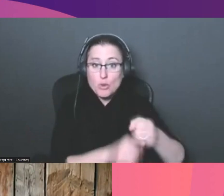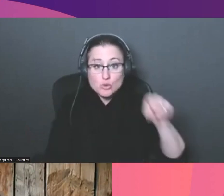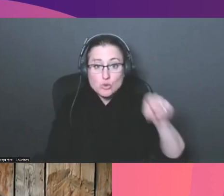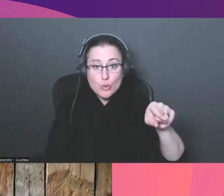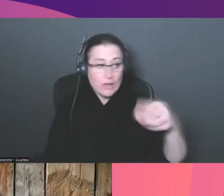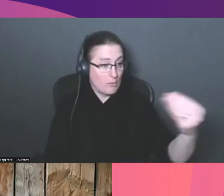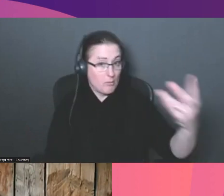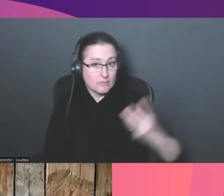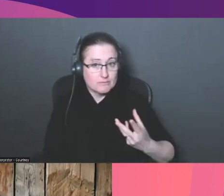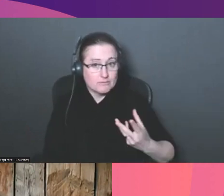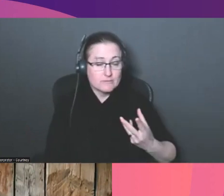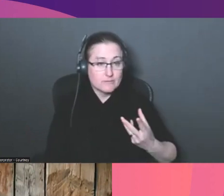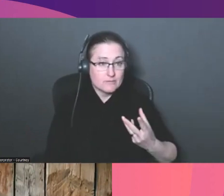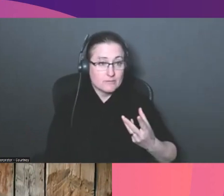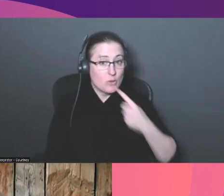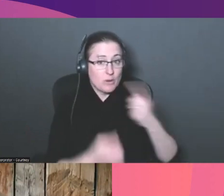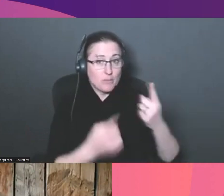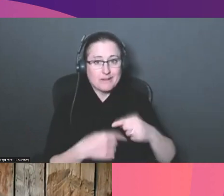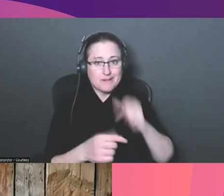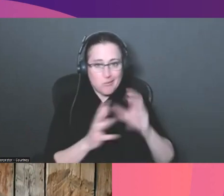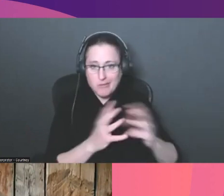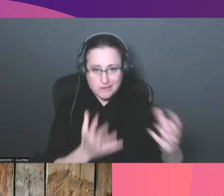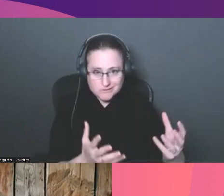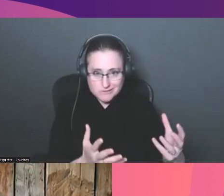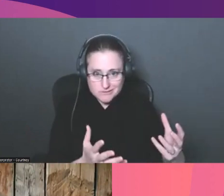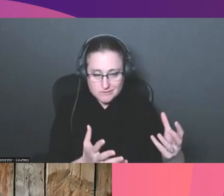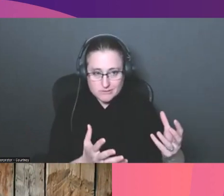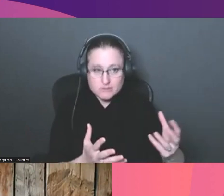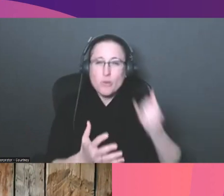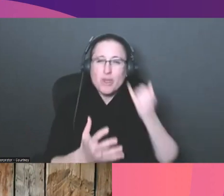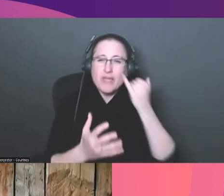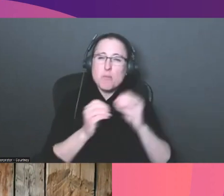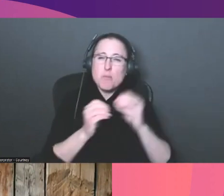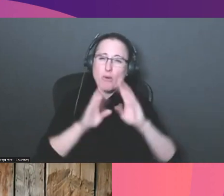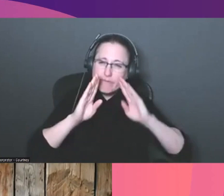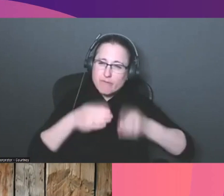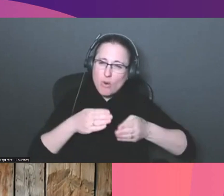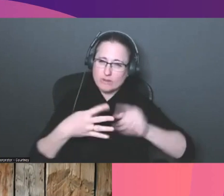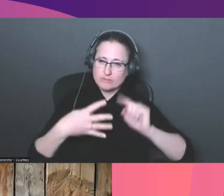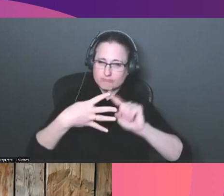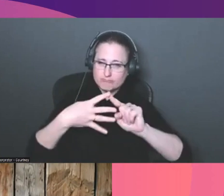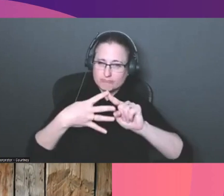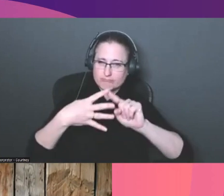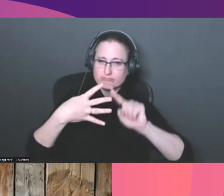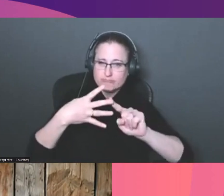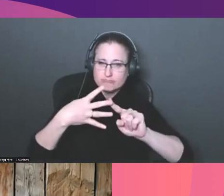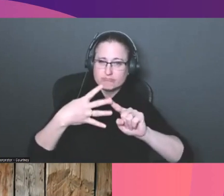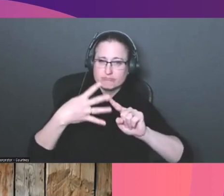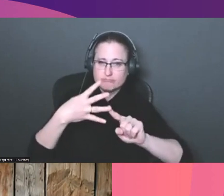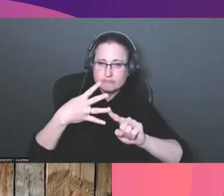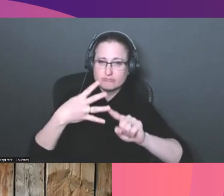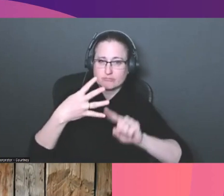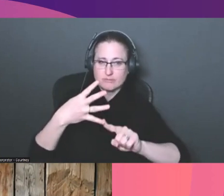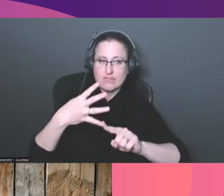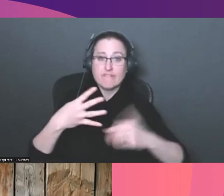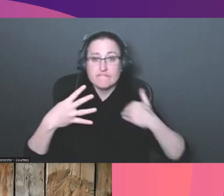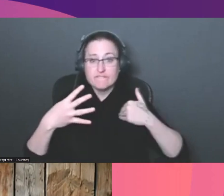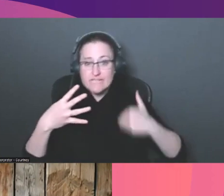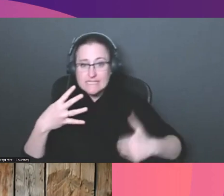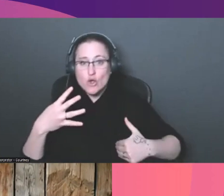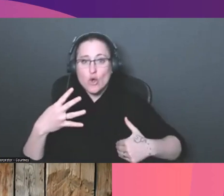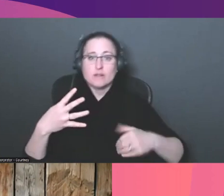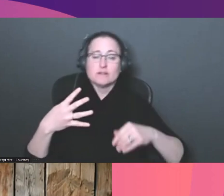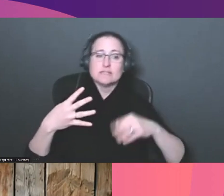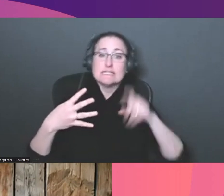votre mari est violent? Vous n'allez pas obtenir beaucoup d'informations. Donc, en séparant ces 4